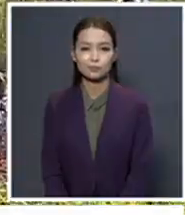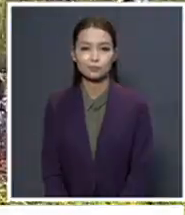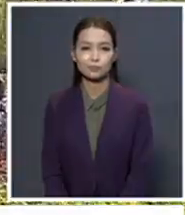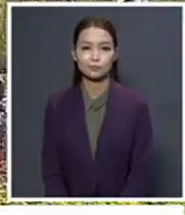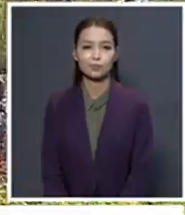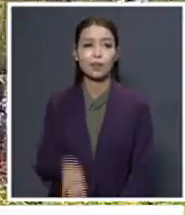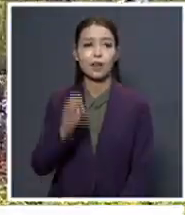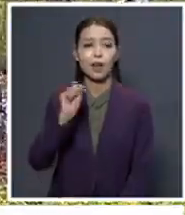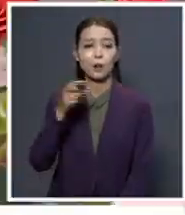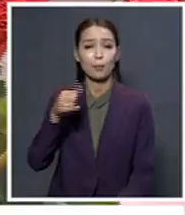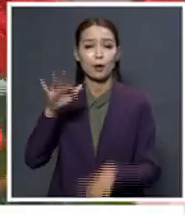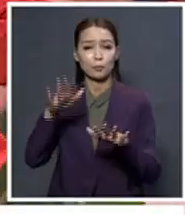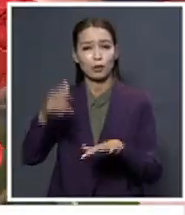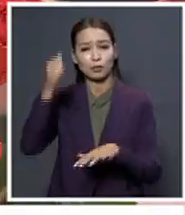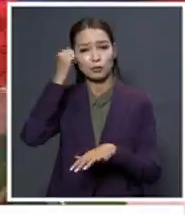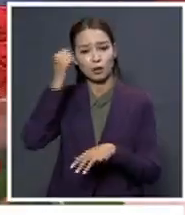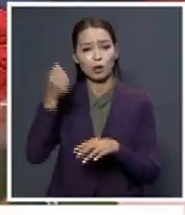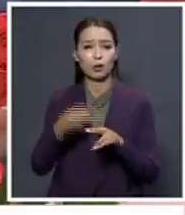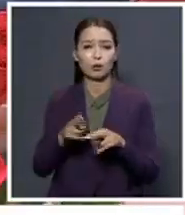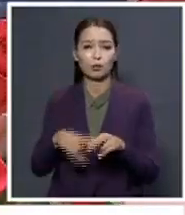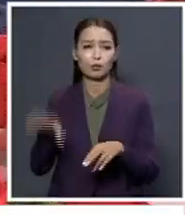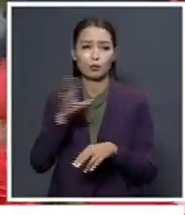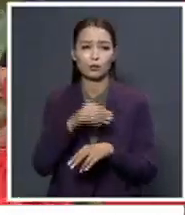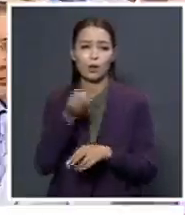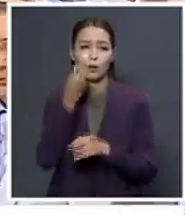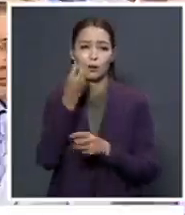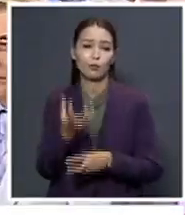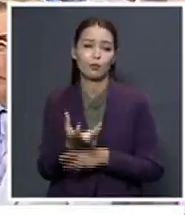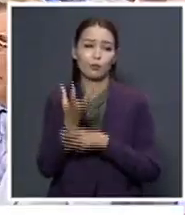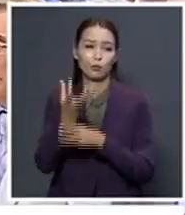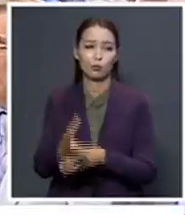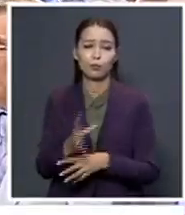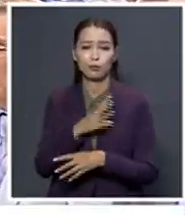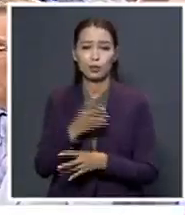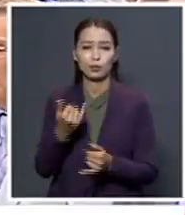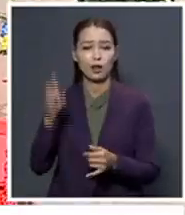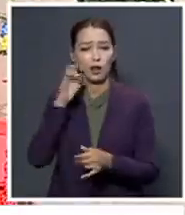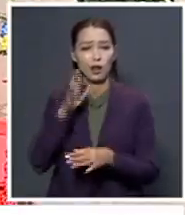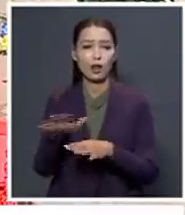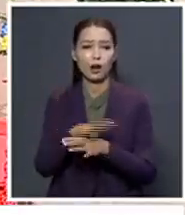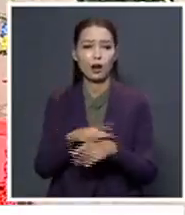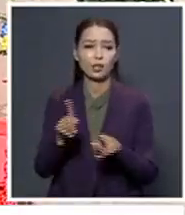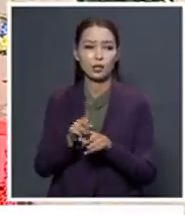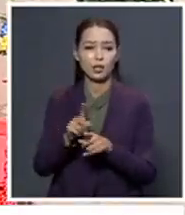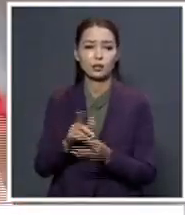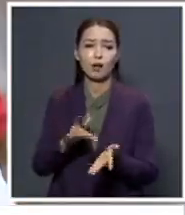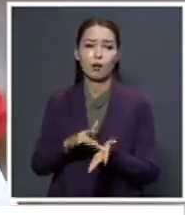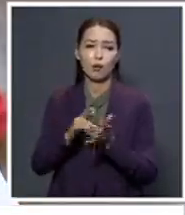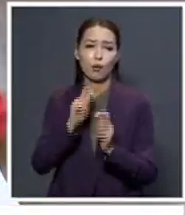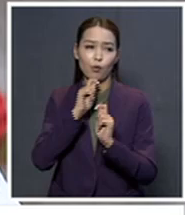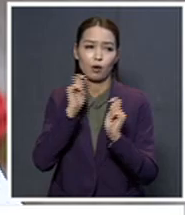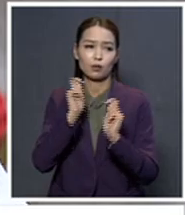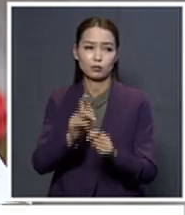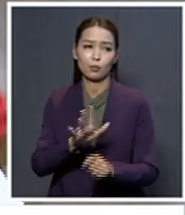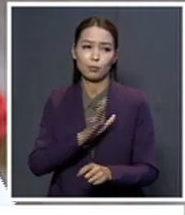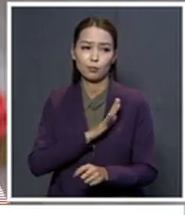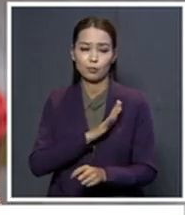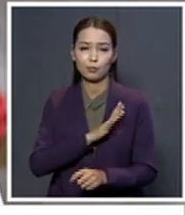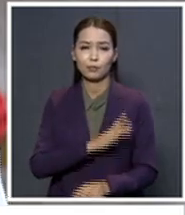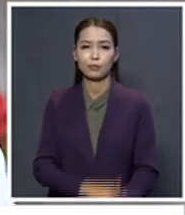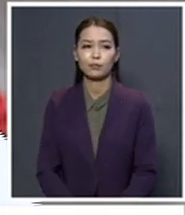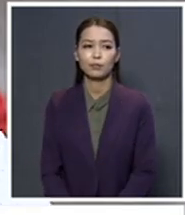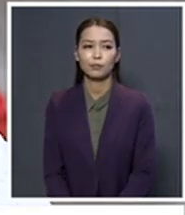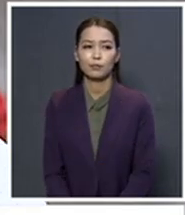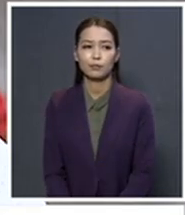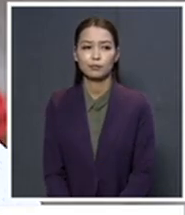Абай ескерткішінің алды гүлден кейін өлеңмен көмкерілді. Ақын жырын мемлекет басшысына жолдаған 9 жасар Ләйлімді жұрт ұйып тыңдады.